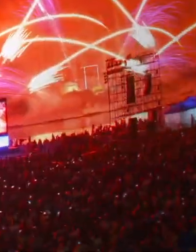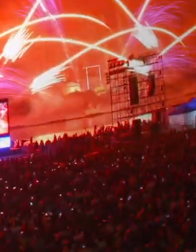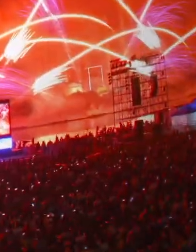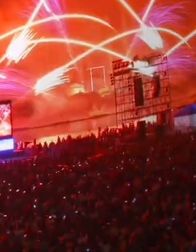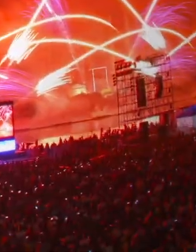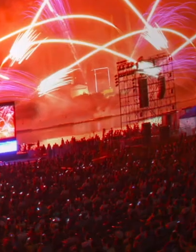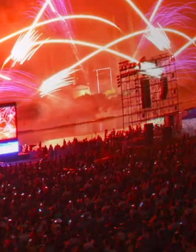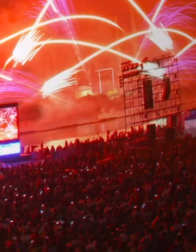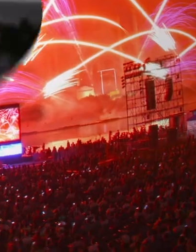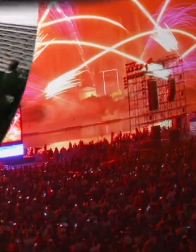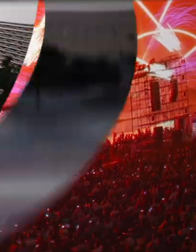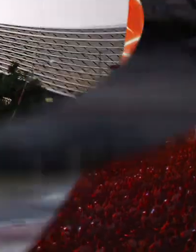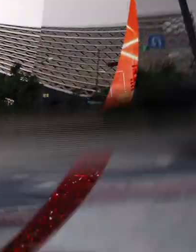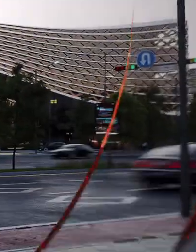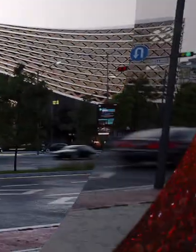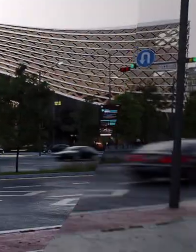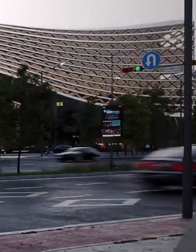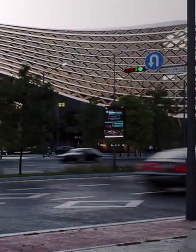n